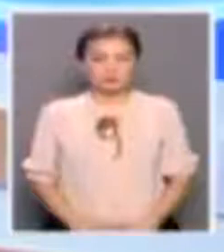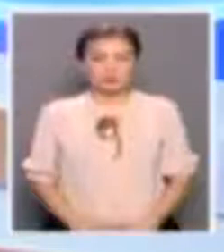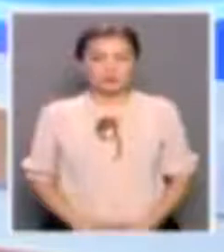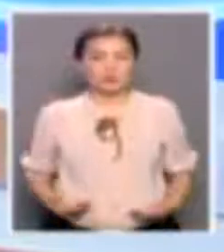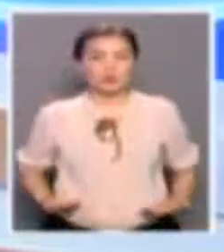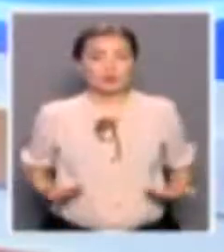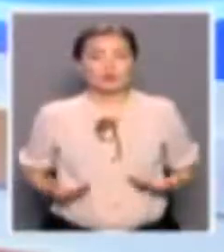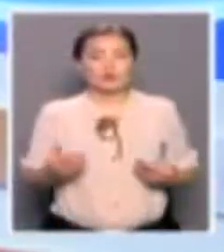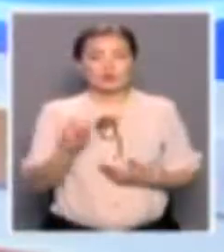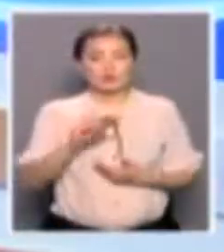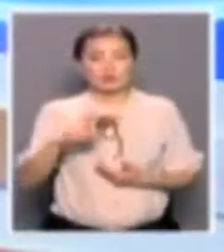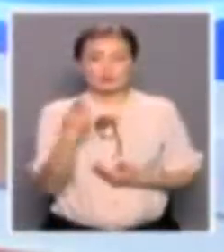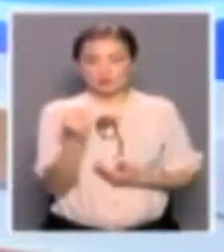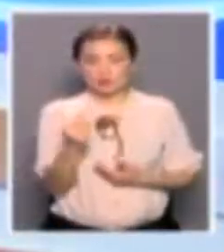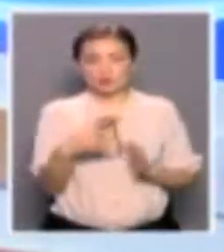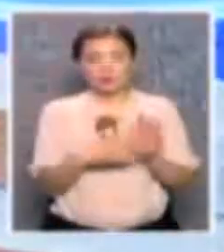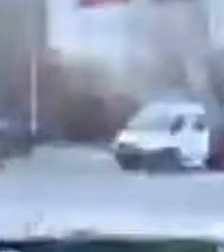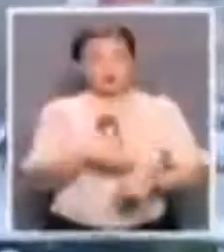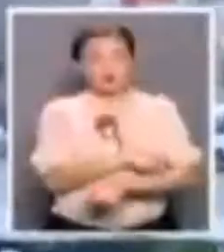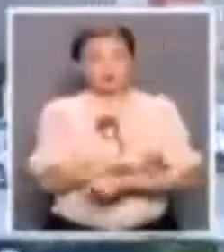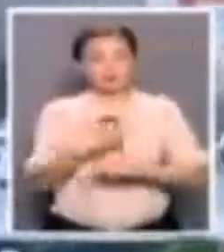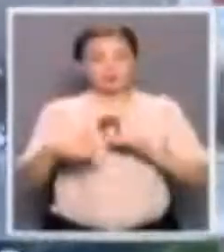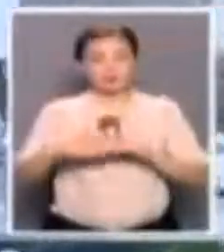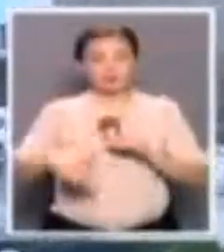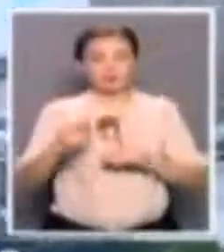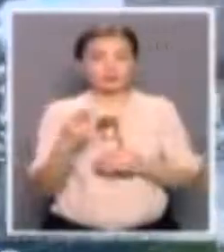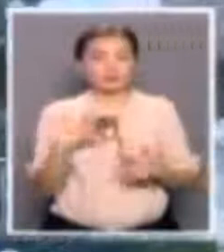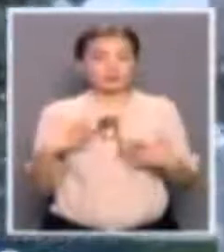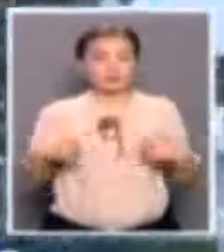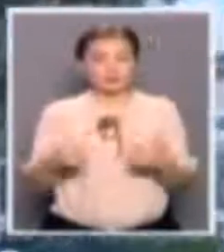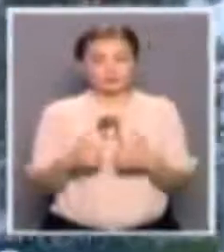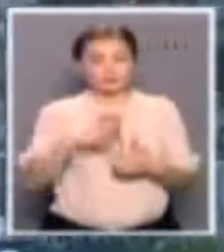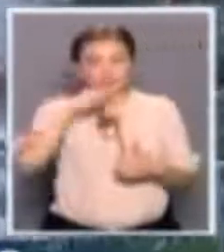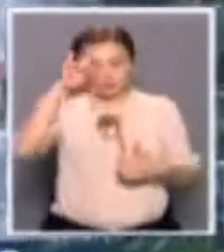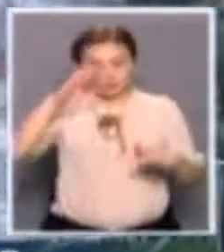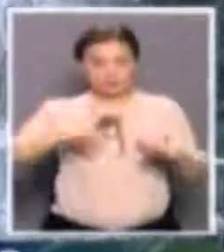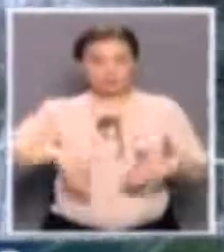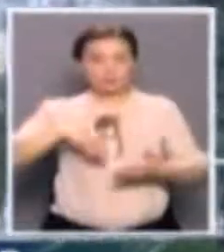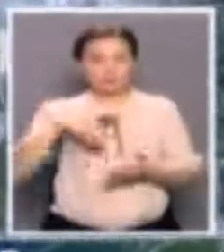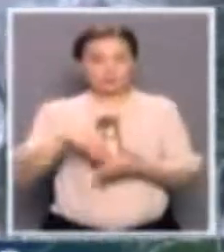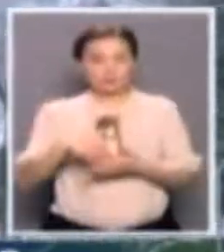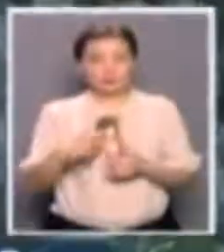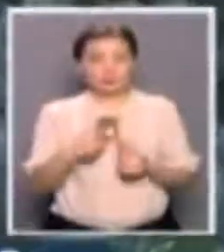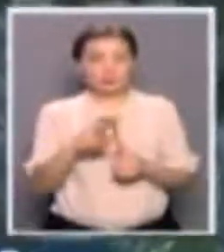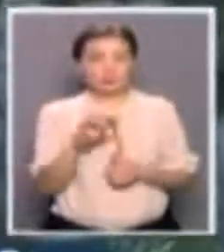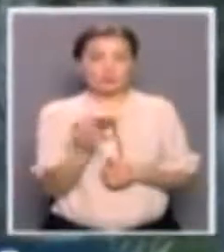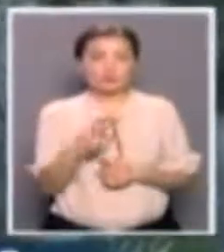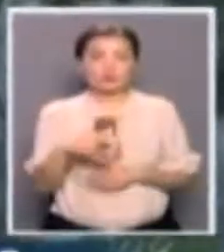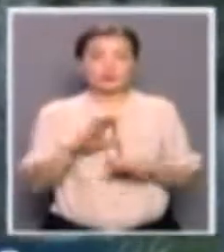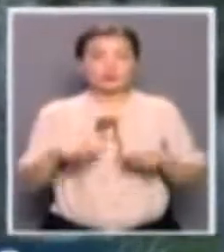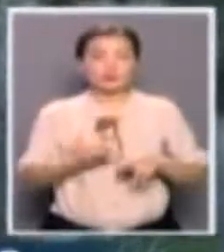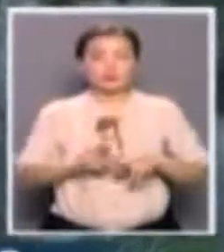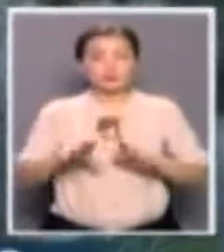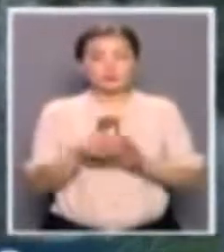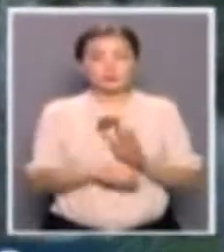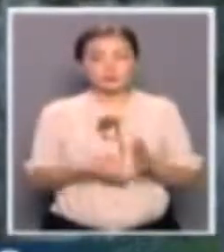Живая ель высотой в 9 метров высажена на площади перед Академическим казахским драматическим театром имени Махамбета. На нее